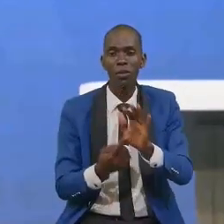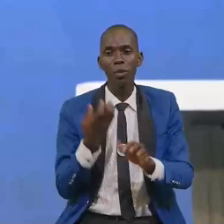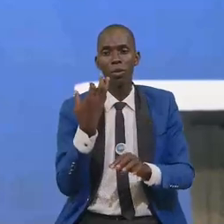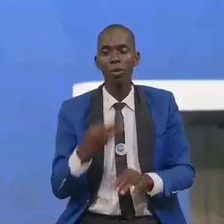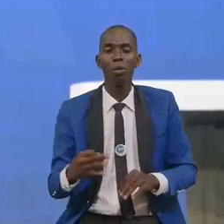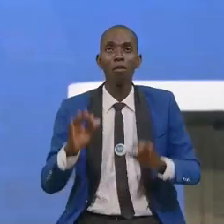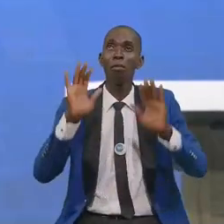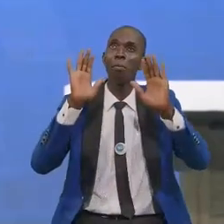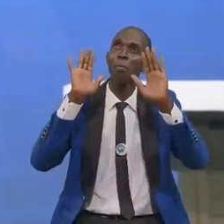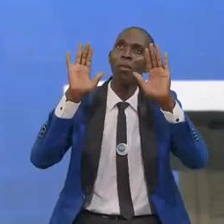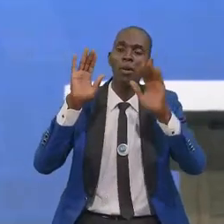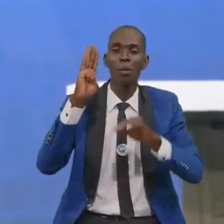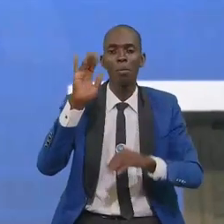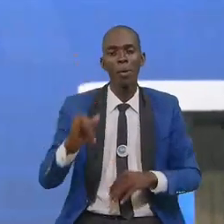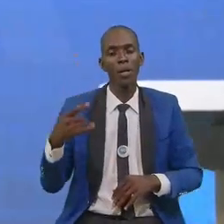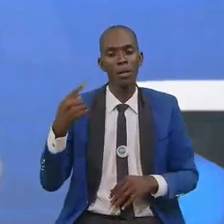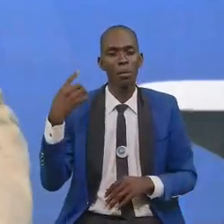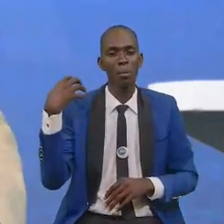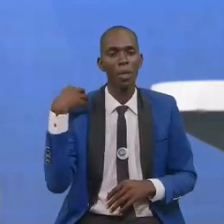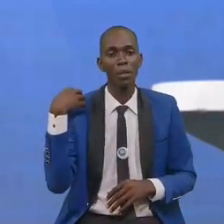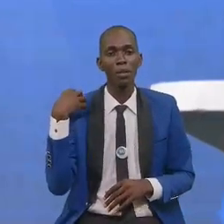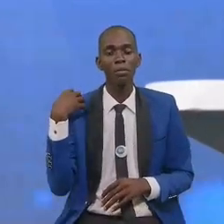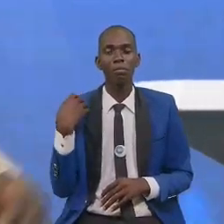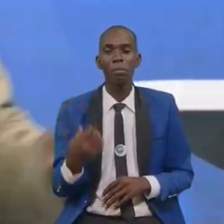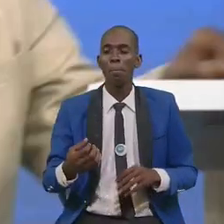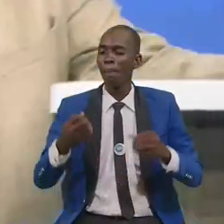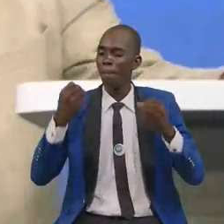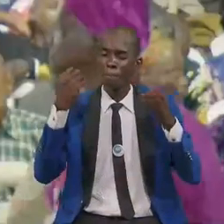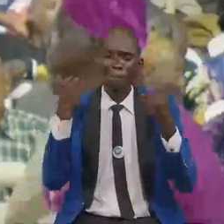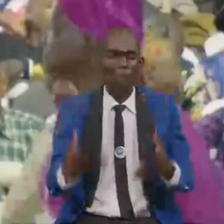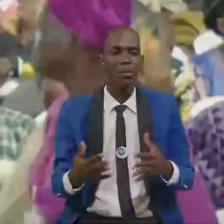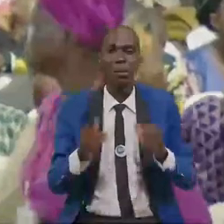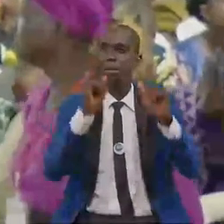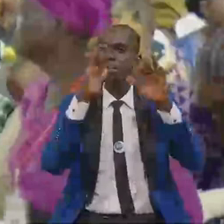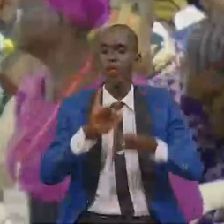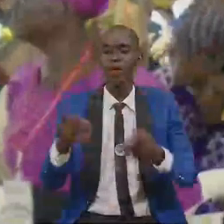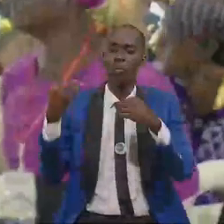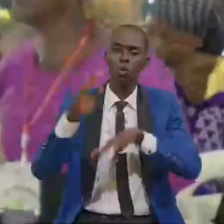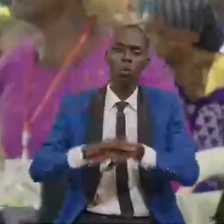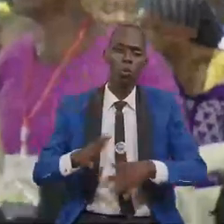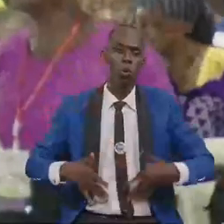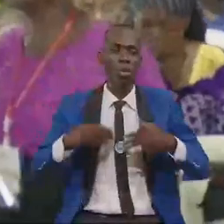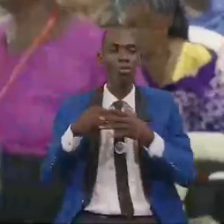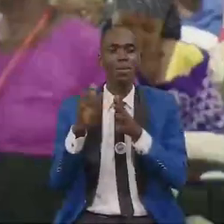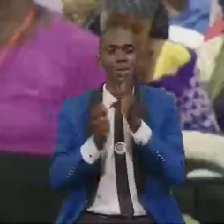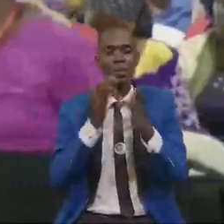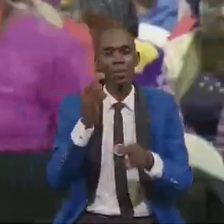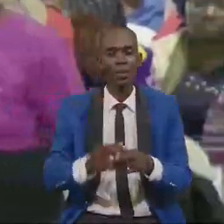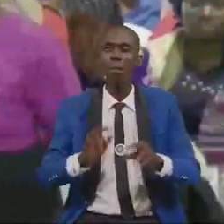par le maître les bénissons multiples viendront dans ta vie